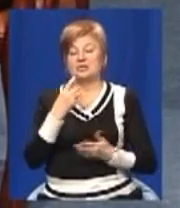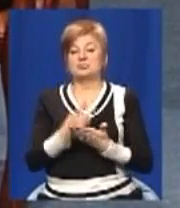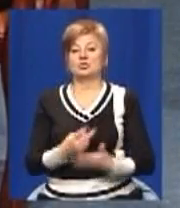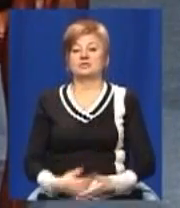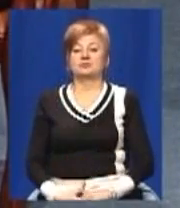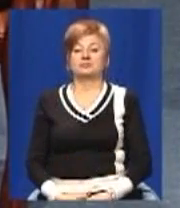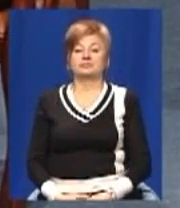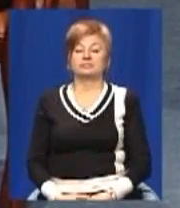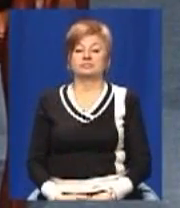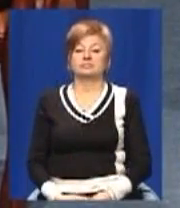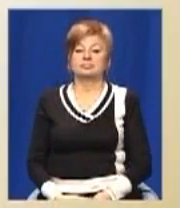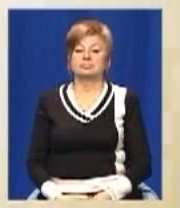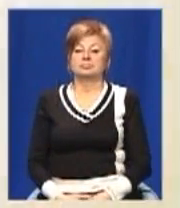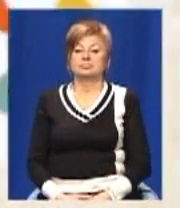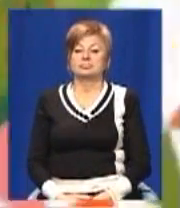цуцики.